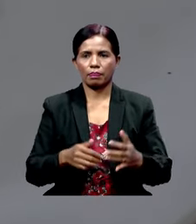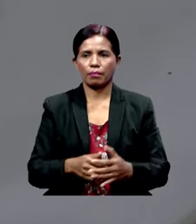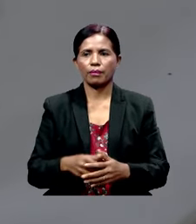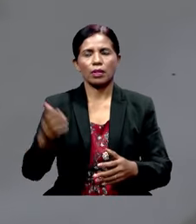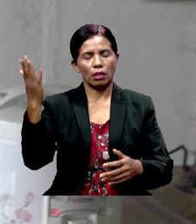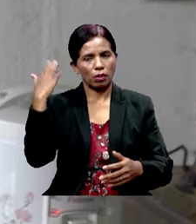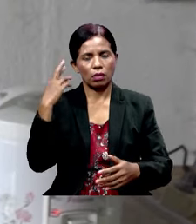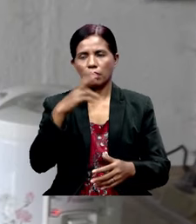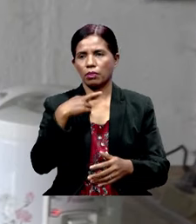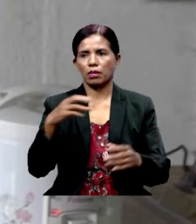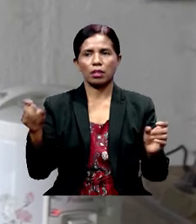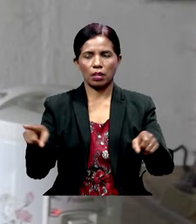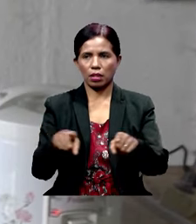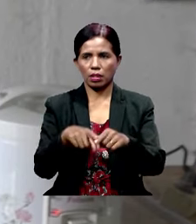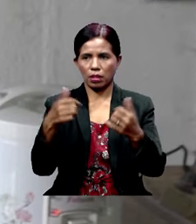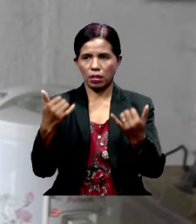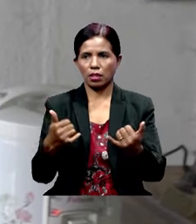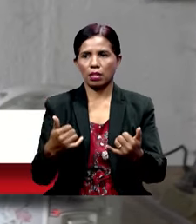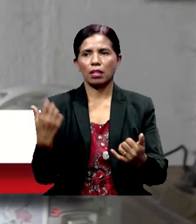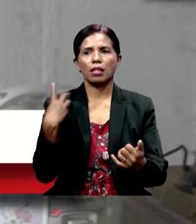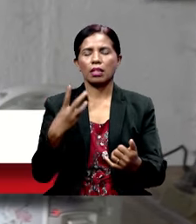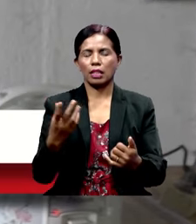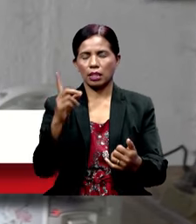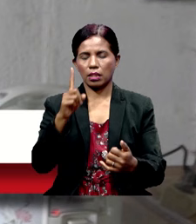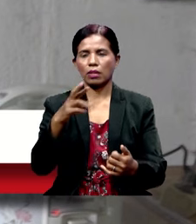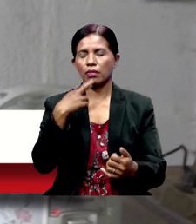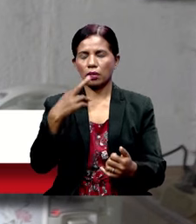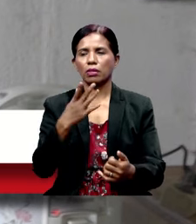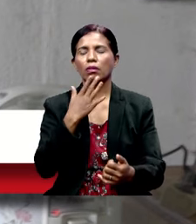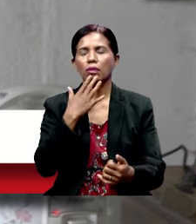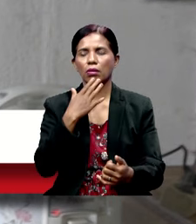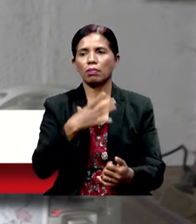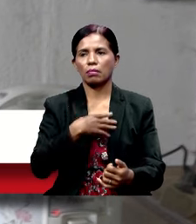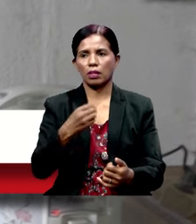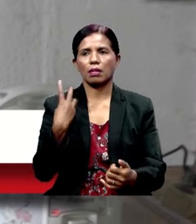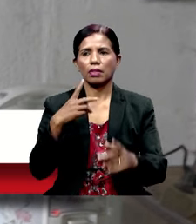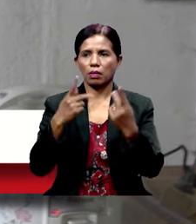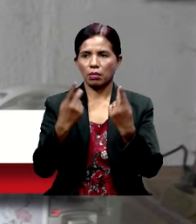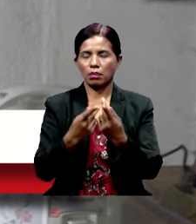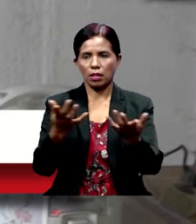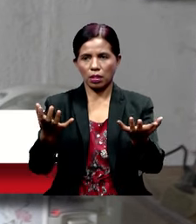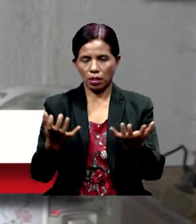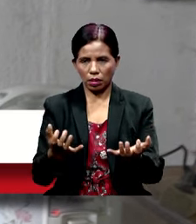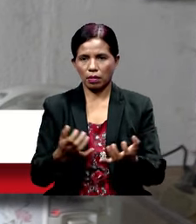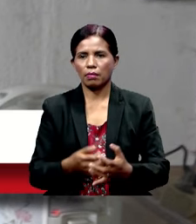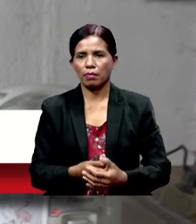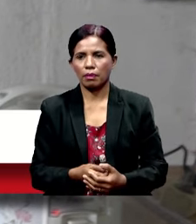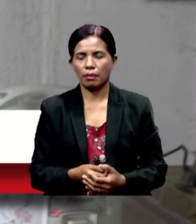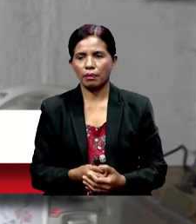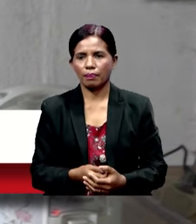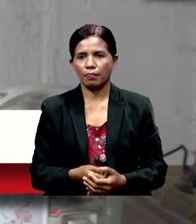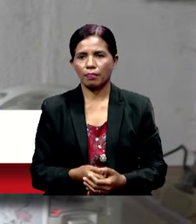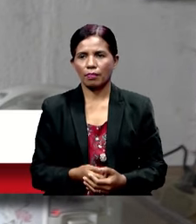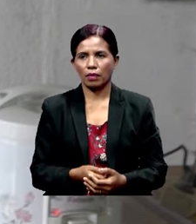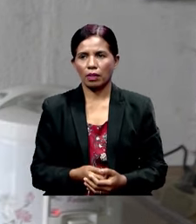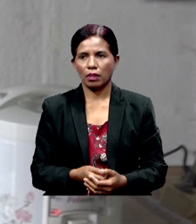ne laos ida hanesan ne mai be iya ida muting kor muting mai komo ansaminya kompanya sahakarak atau hansang ko